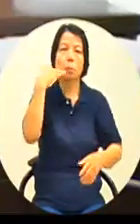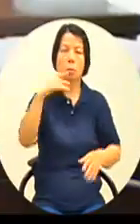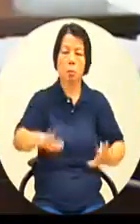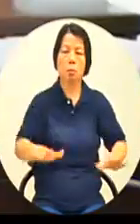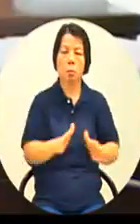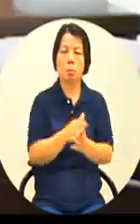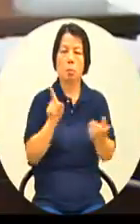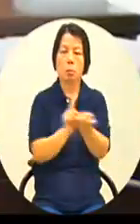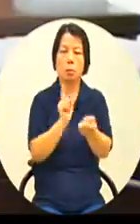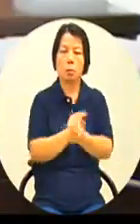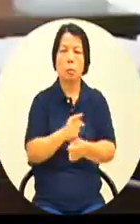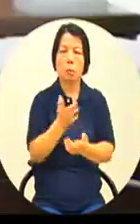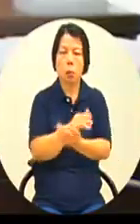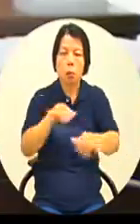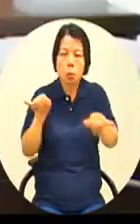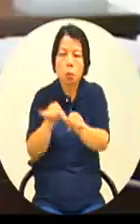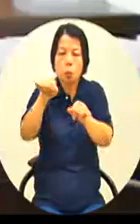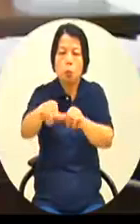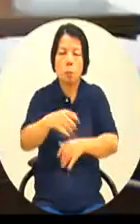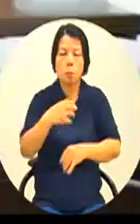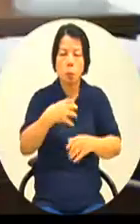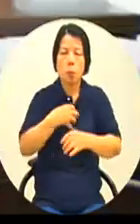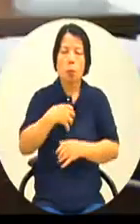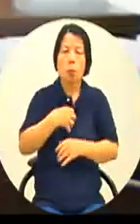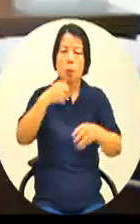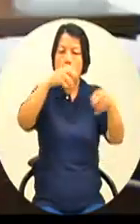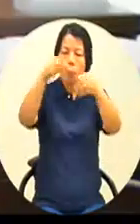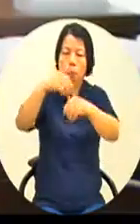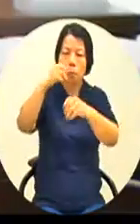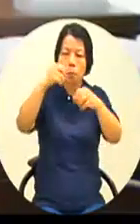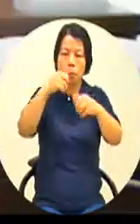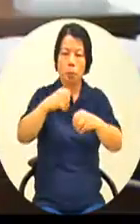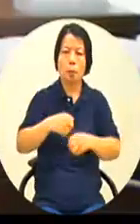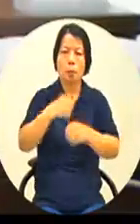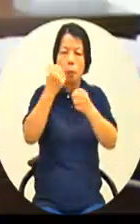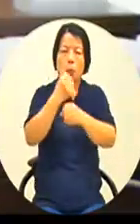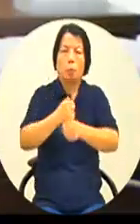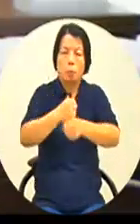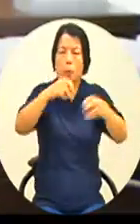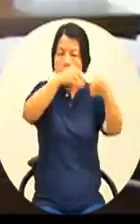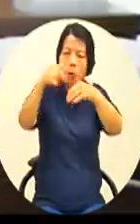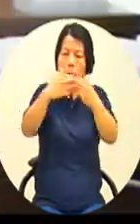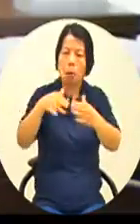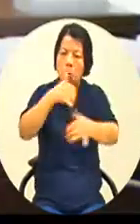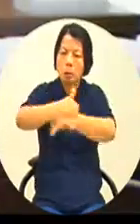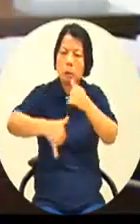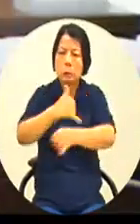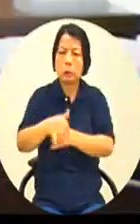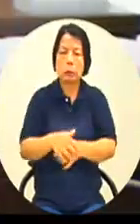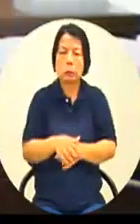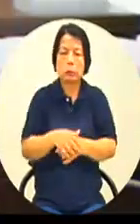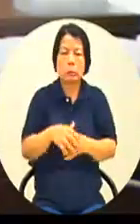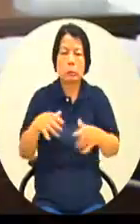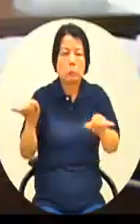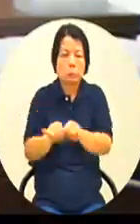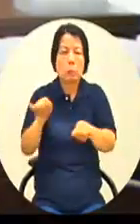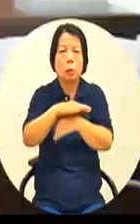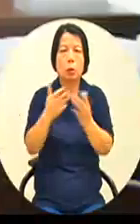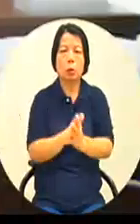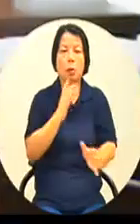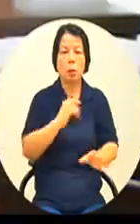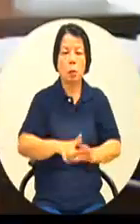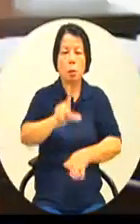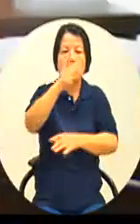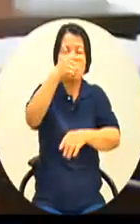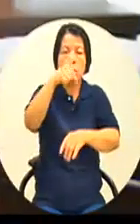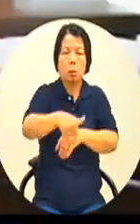你严重的冲击到我们蛤蟆县的居民生活作息，他在工作上上下班的交